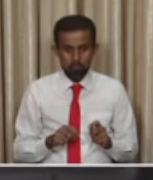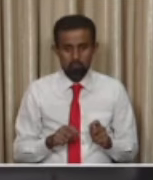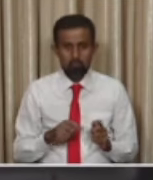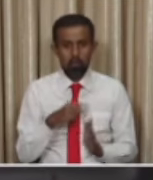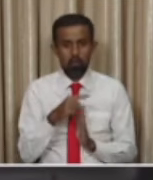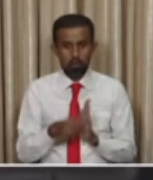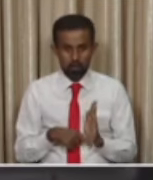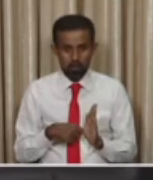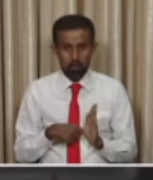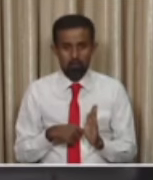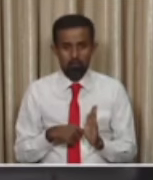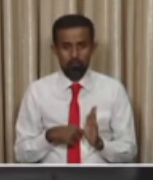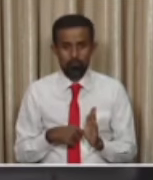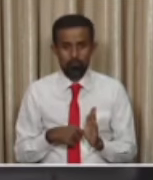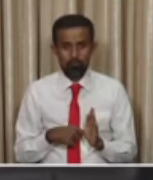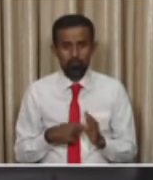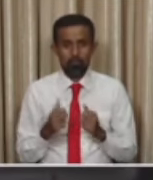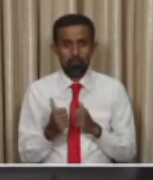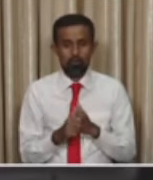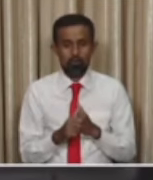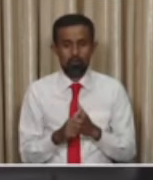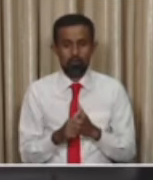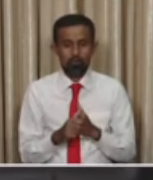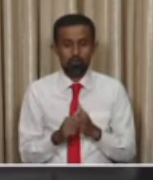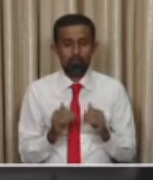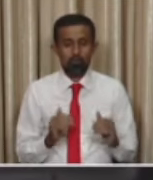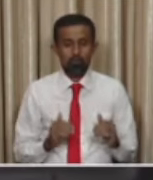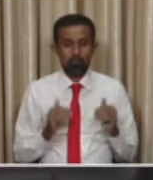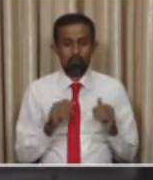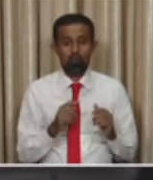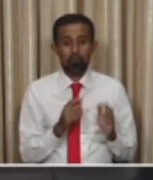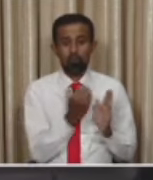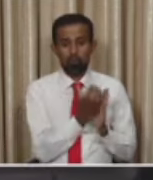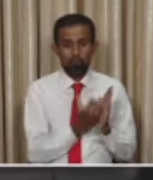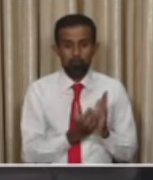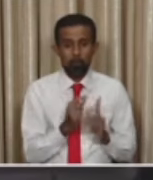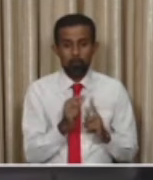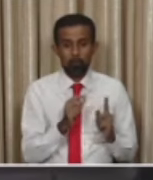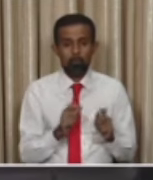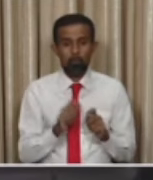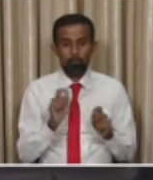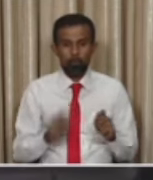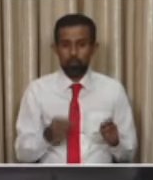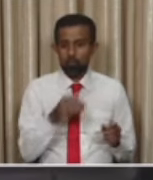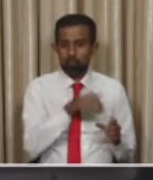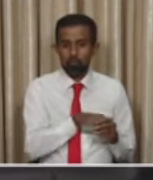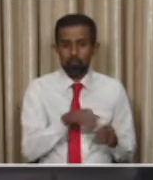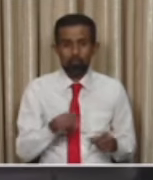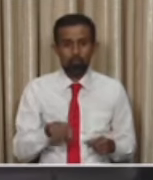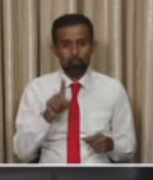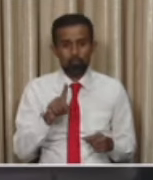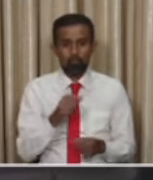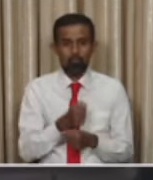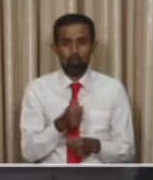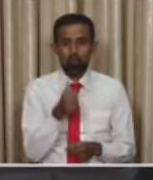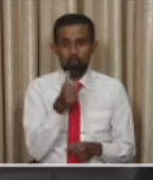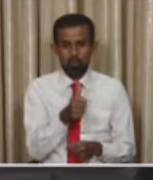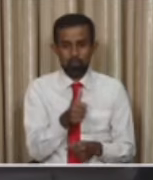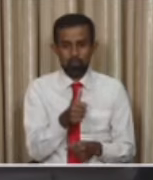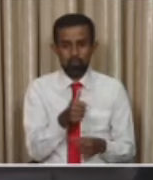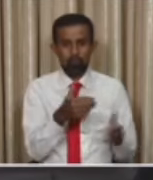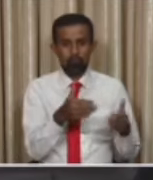රටේ මේ ගොඩනැගීම් සඳහා සංවර්ධනය සඳහා ව්‍යවස්ථාදායක වගේ සභාවක් තුලින් අනුමැතියනවා නම් හොඳයි. එක